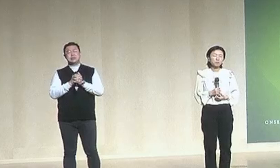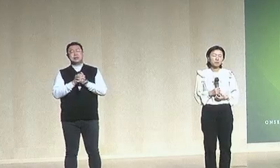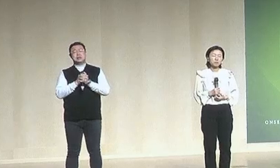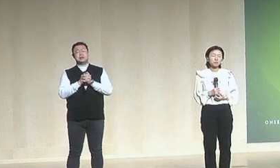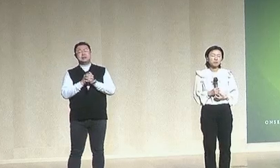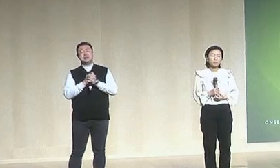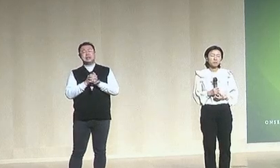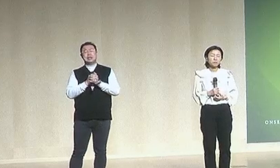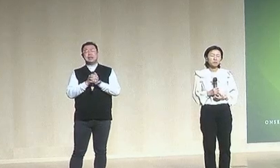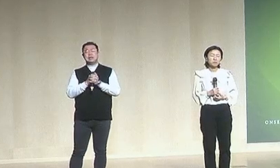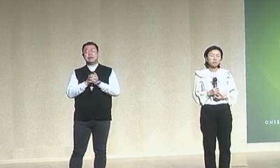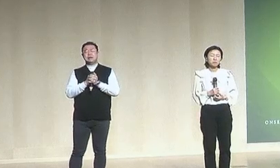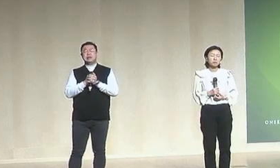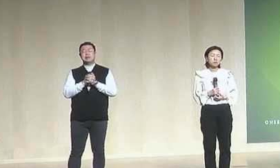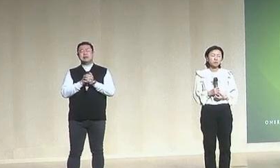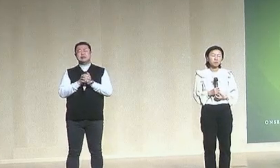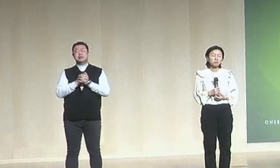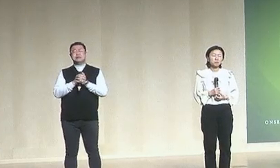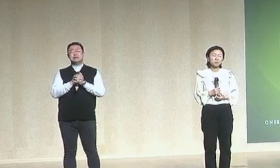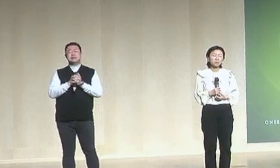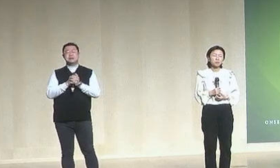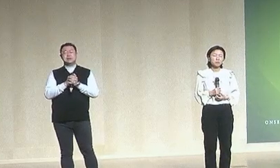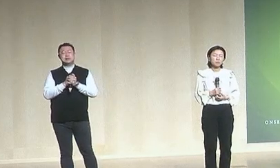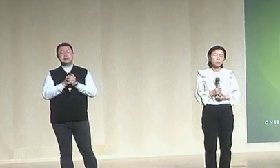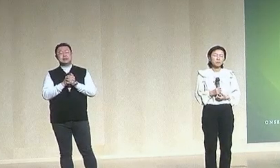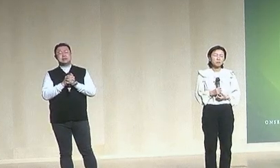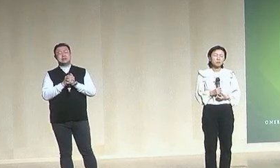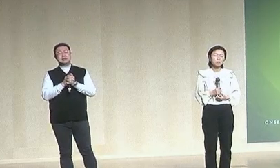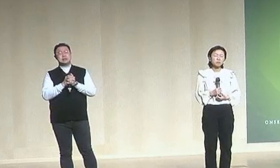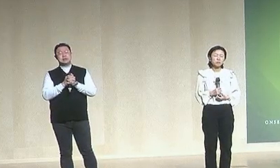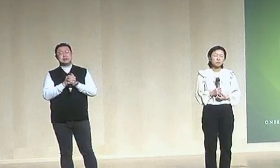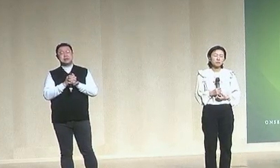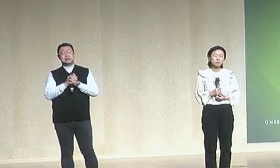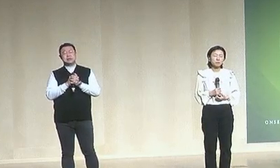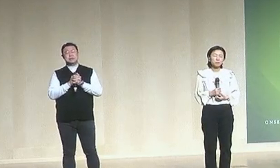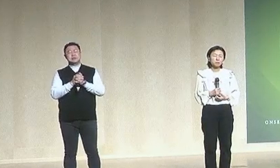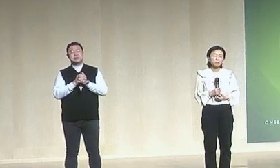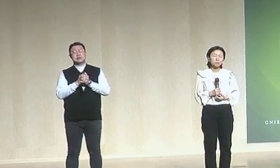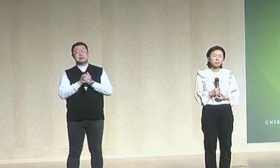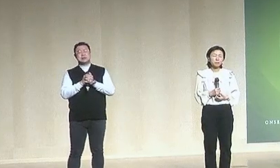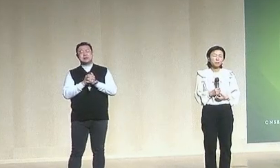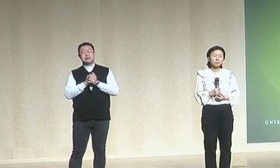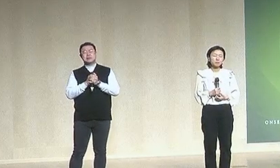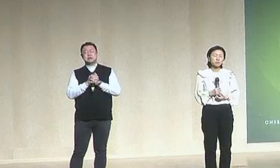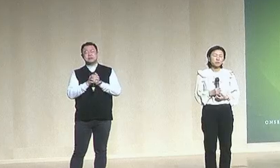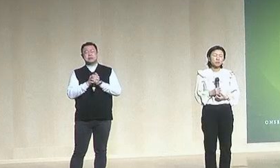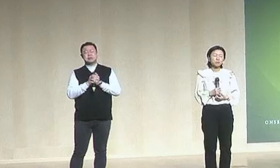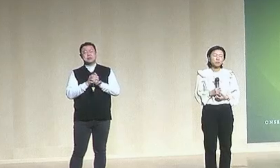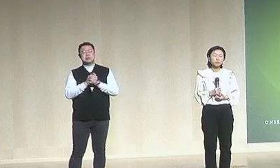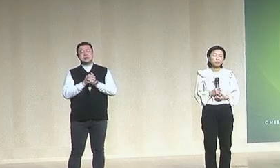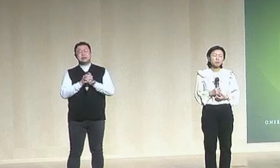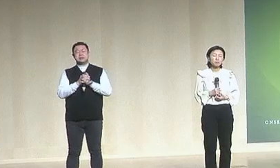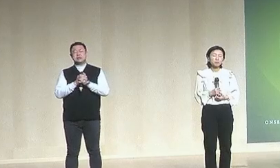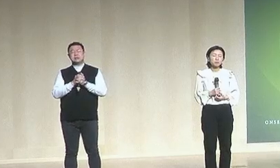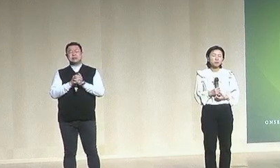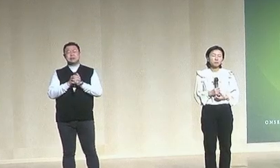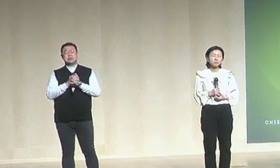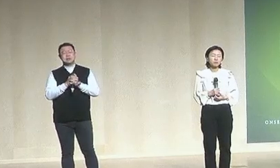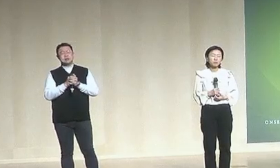들으시는 우리의 아버지 하나님, 그 아버지 하나님 앞에 기도하며 나아가고 하나님